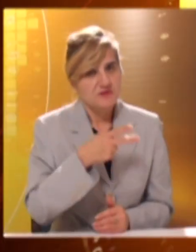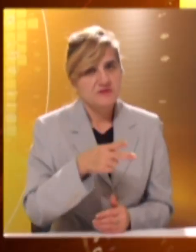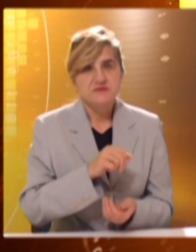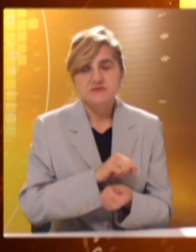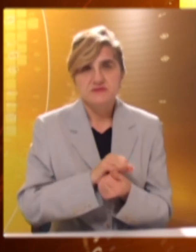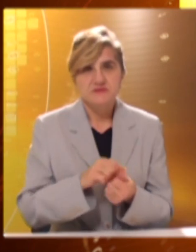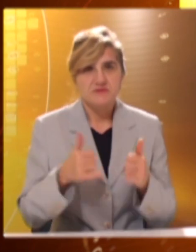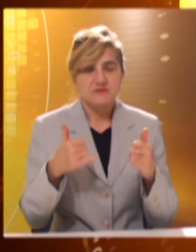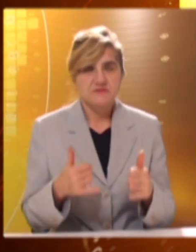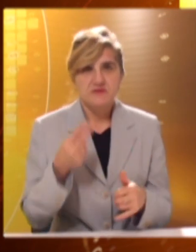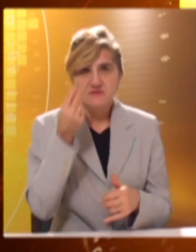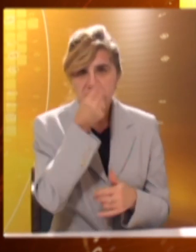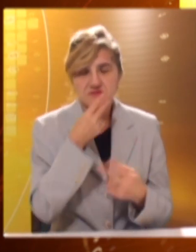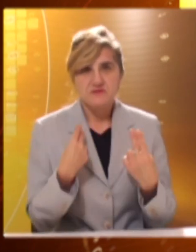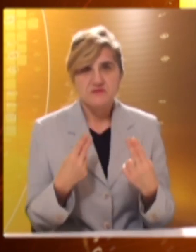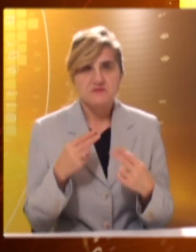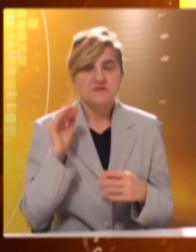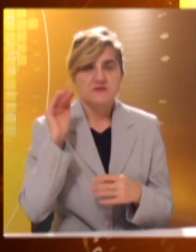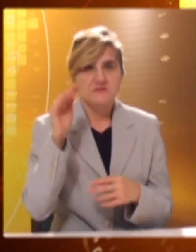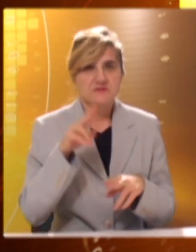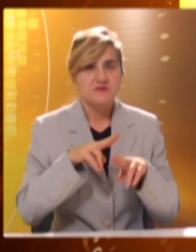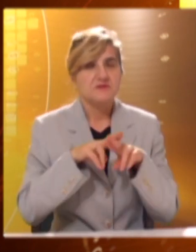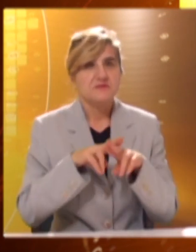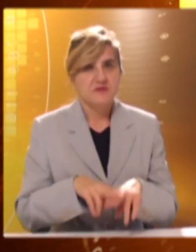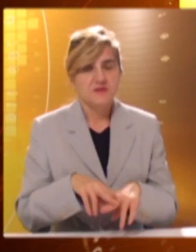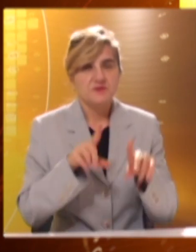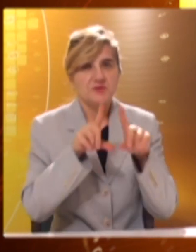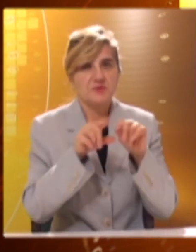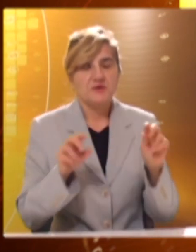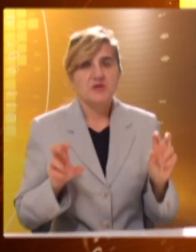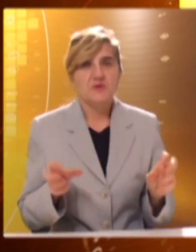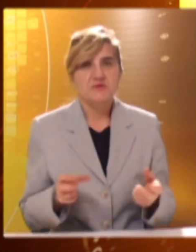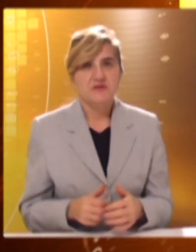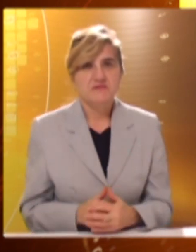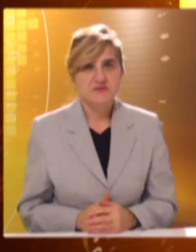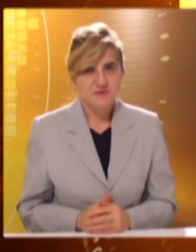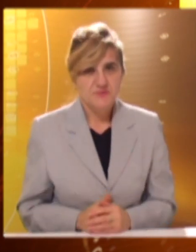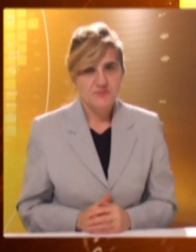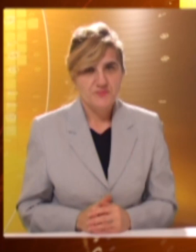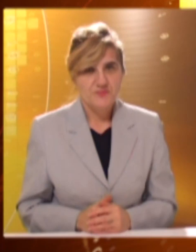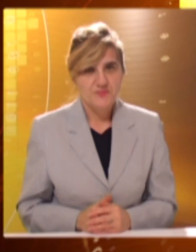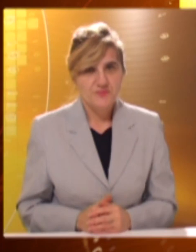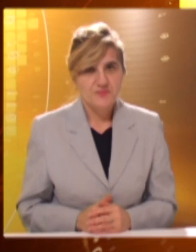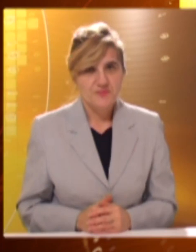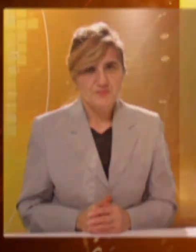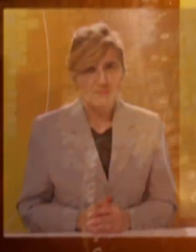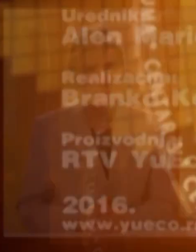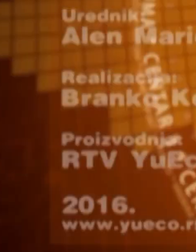Poštovani gledaoci, bilo je to sve u ovom nedeljnom pregledu najznačajnijih dešavanja. Ostanite i dalje uz Jugo televiziju.